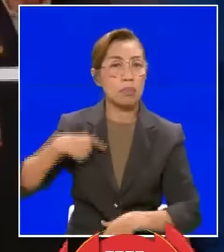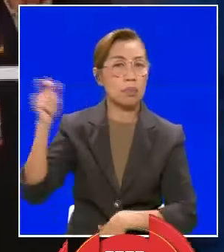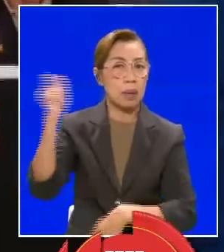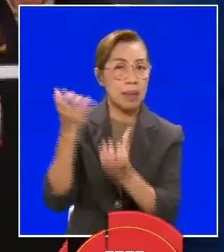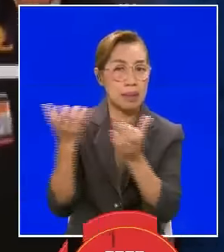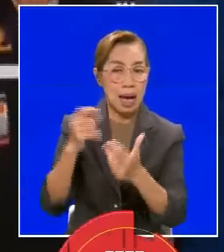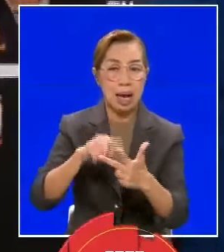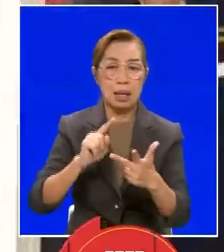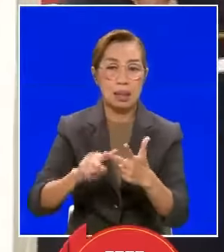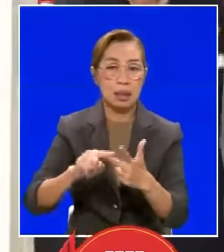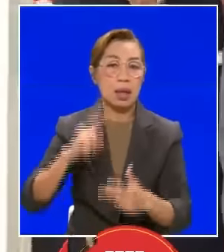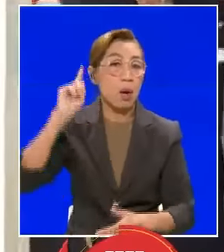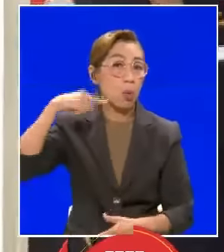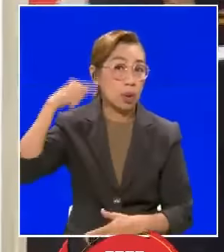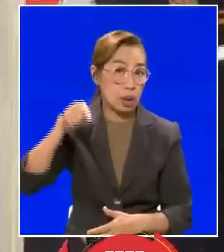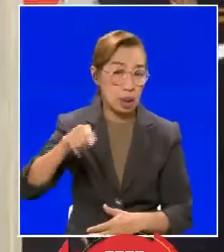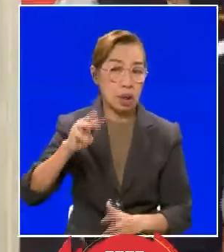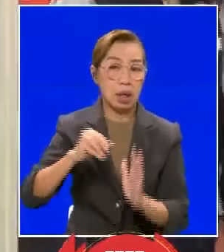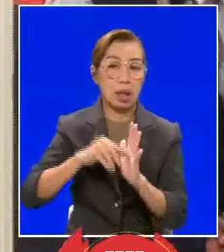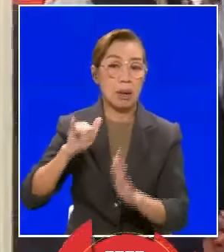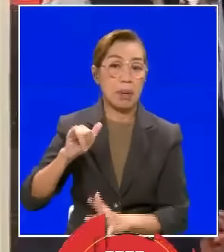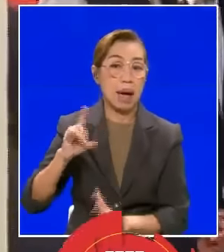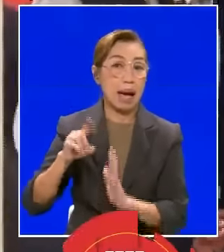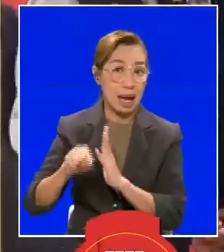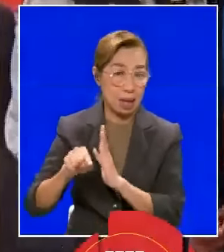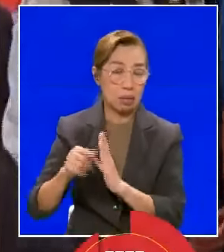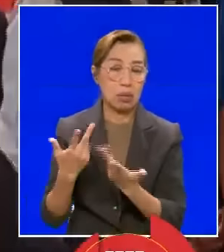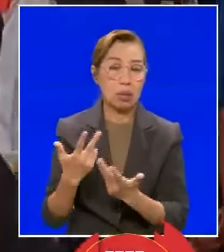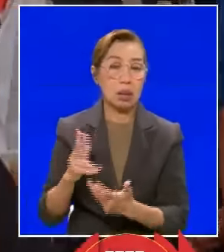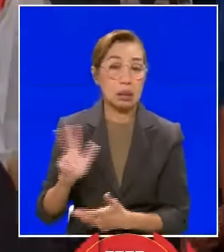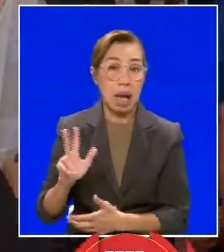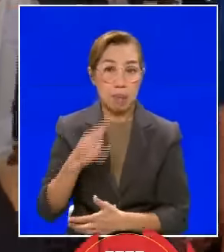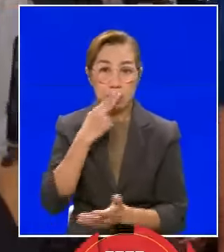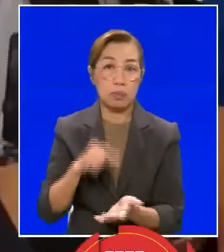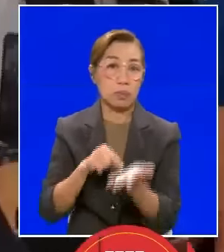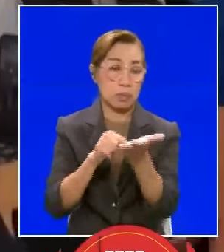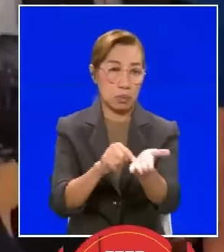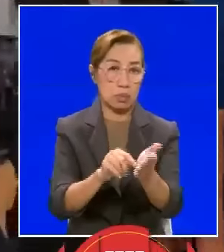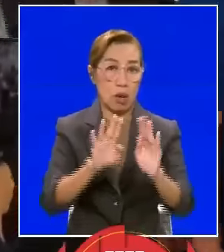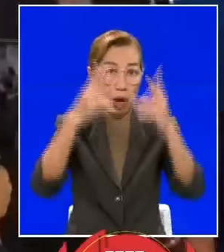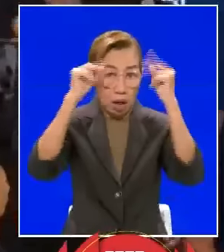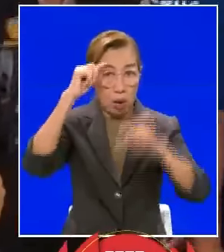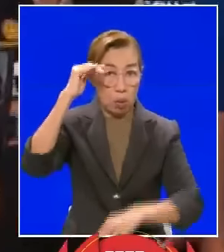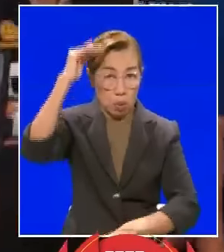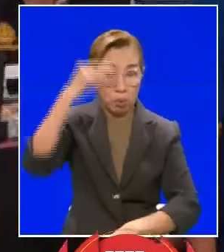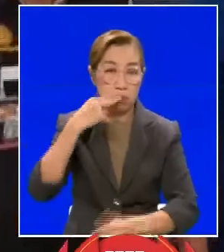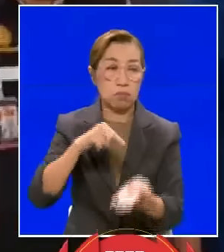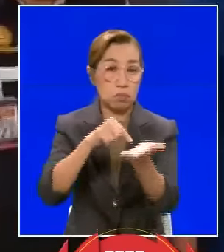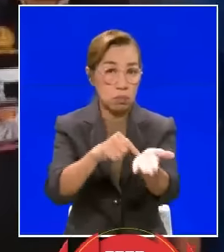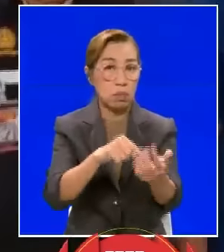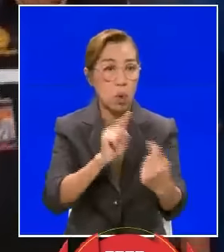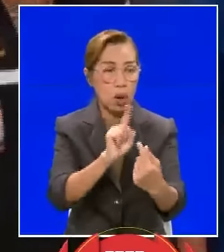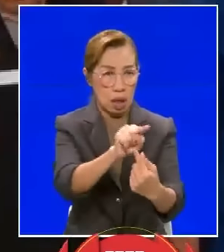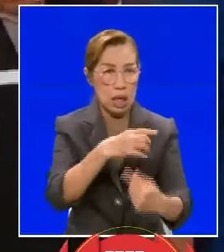แล้วก็นางสาวพัสราวรีธนกิจวิบูลผลนักเคลื่อนไหวทางการเมืองมายื่นหนังสือถึงนายกรัฐมนตรีค่ะในเรื่อง